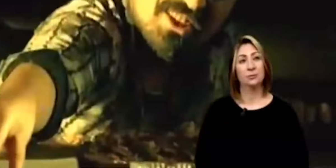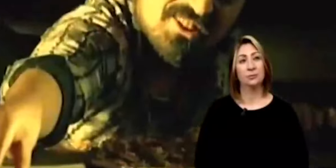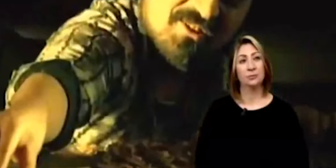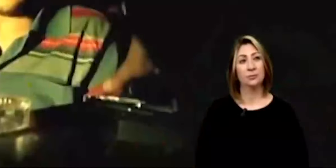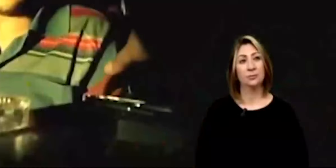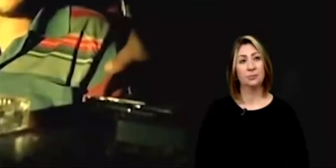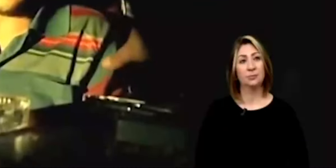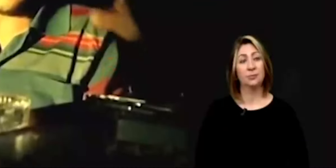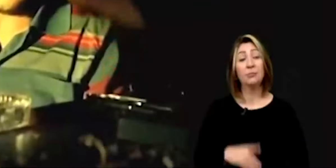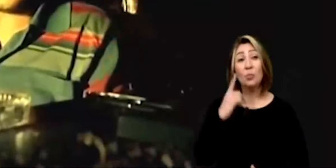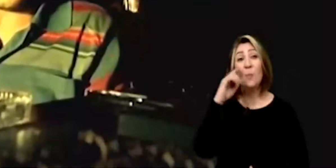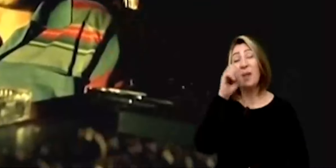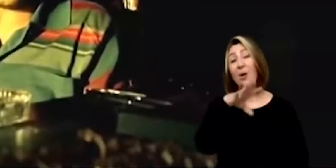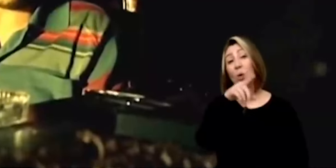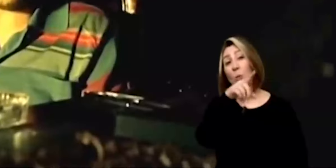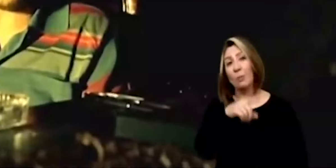Maria